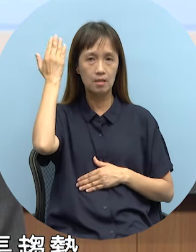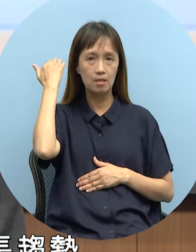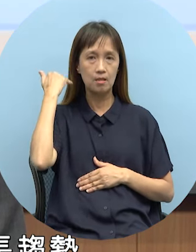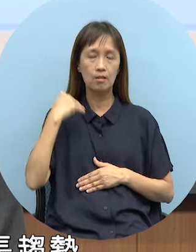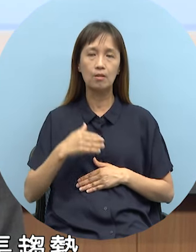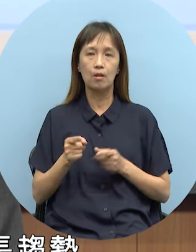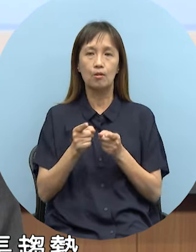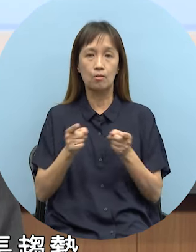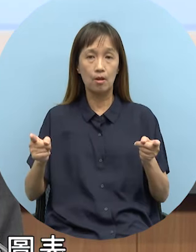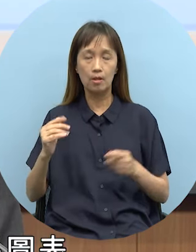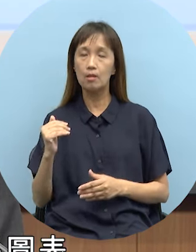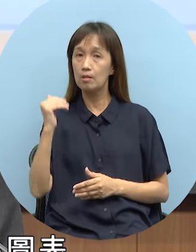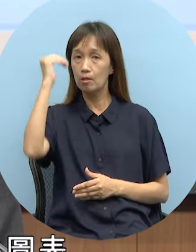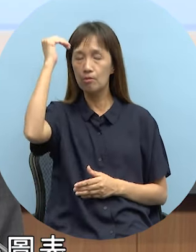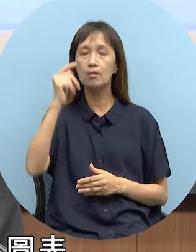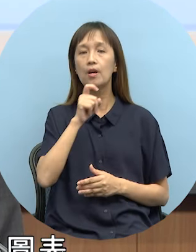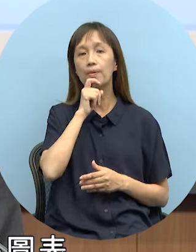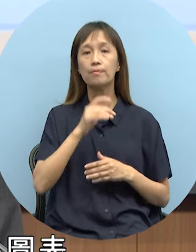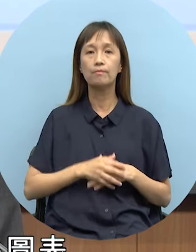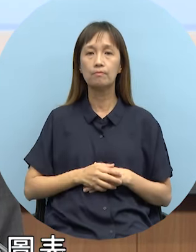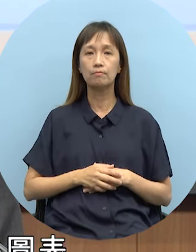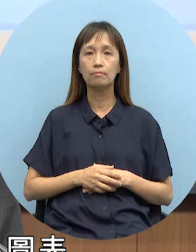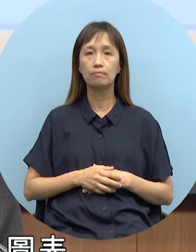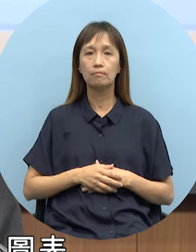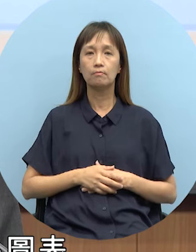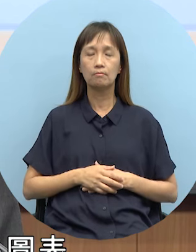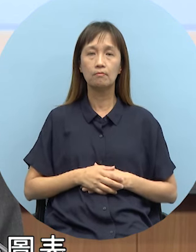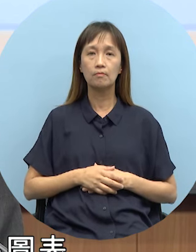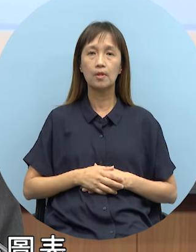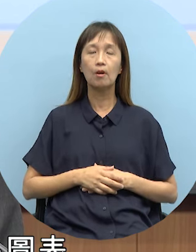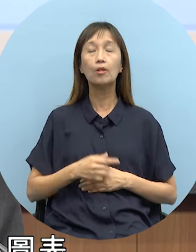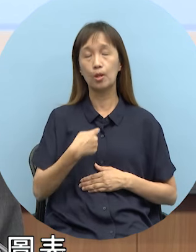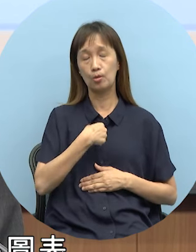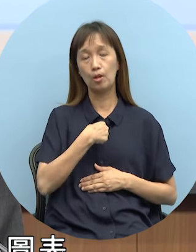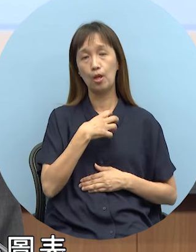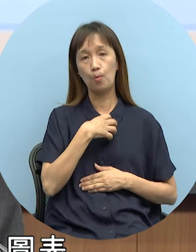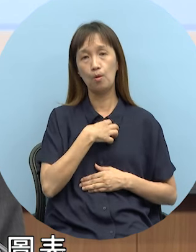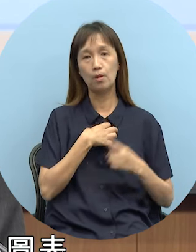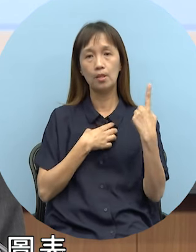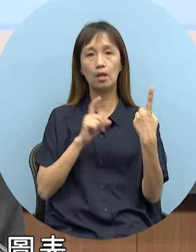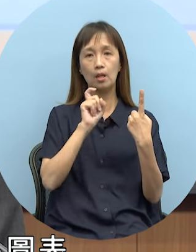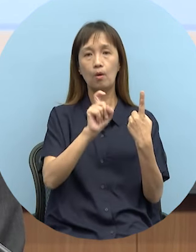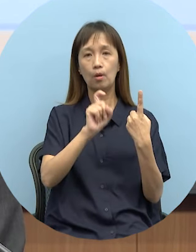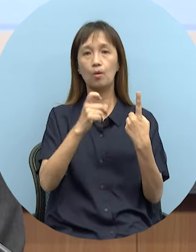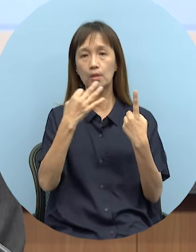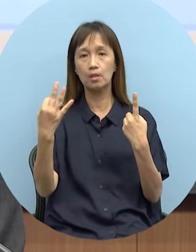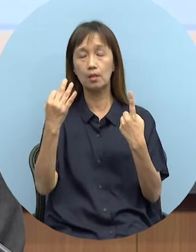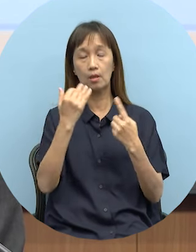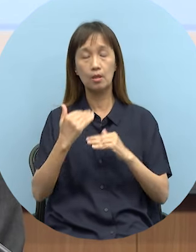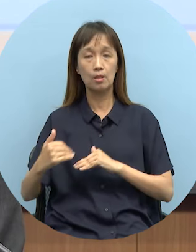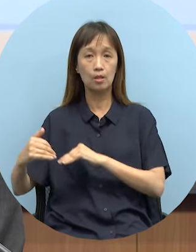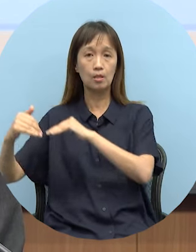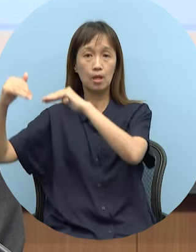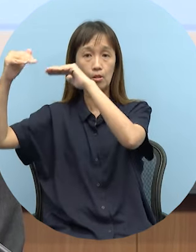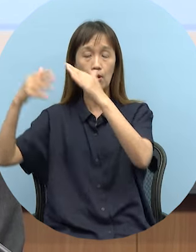增長嘅趨勢嘅。咁而我哋亦都認為咧係1993嘅生長圖表啦，未必係適合